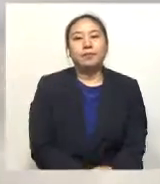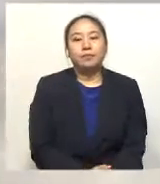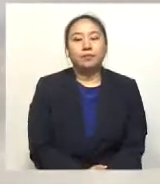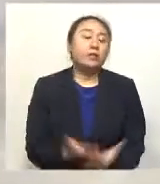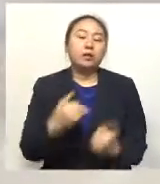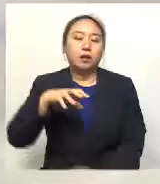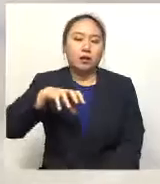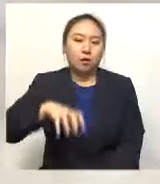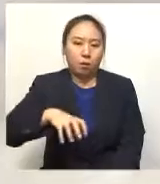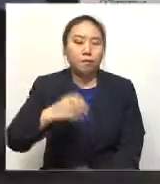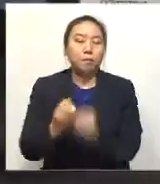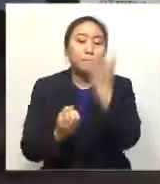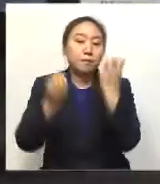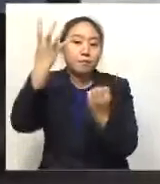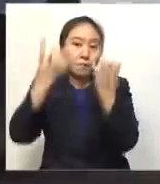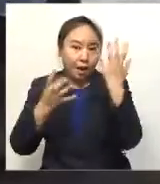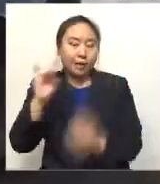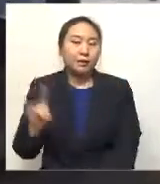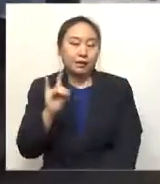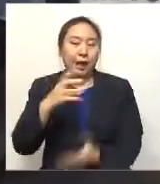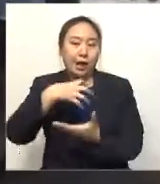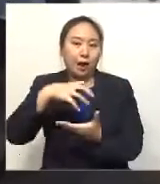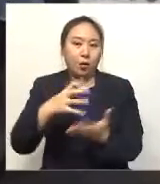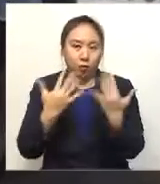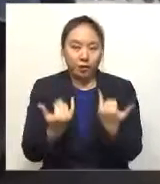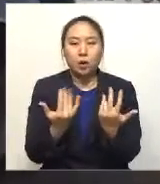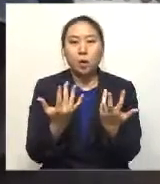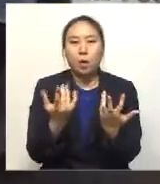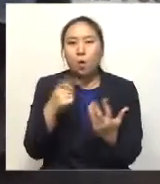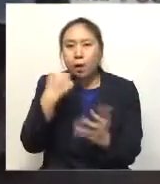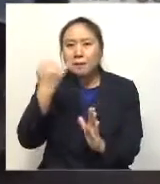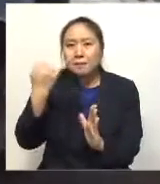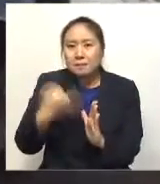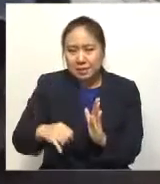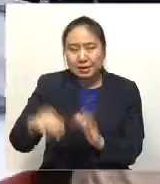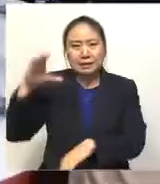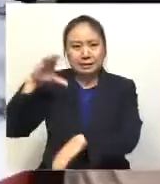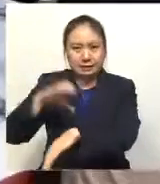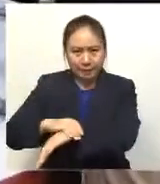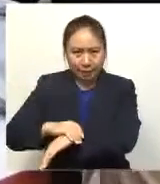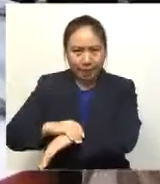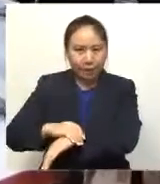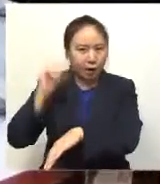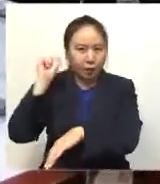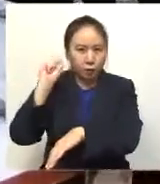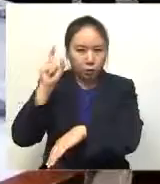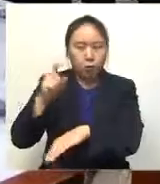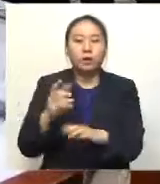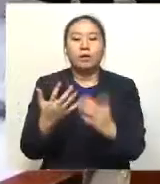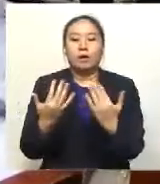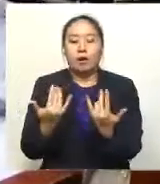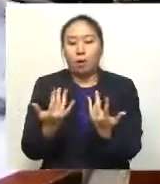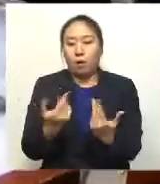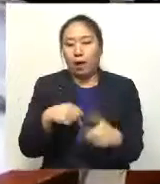านแห่งชาติสัตว์ป่าและพันธุ์พืชเนี่ยนะคะก็ให้การยืนยันว่าจะมีการจับกุมผู้ที่กระทำความผิดมาดำเนินคดีให้ได้แ